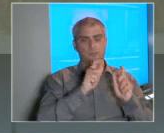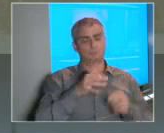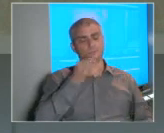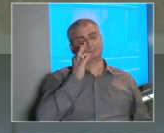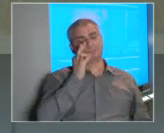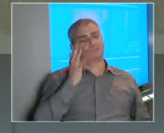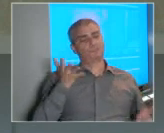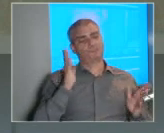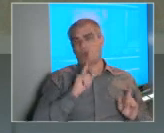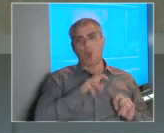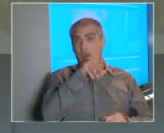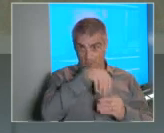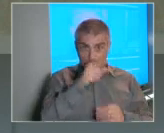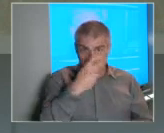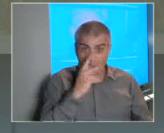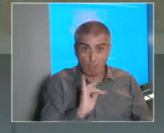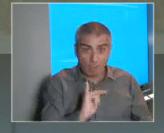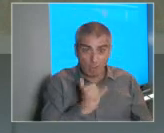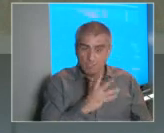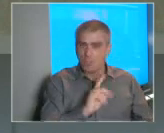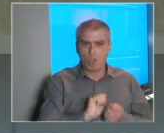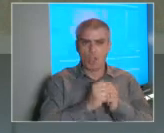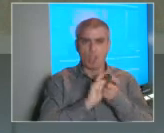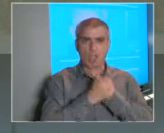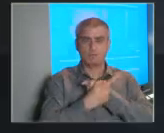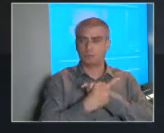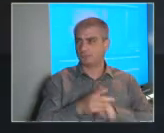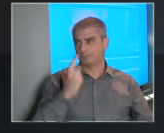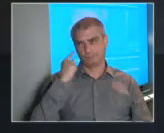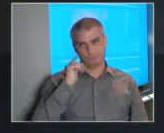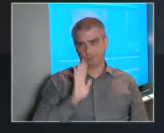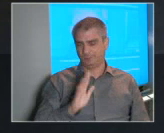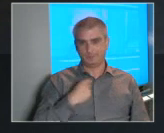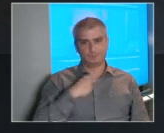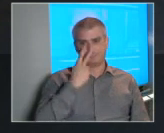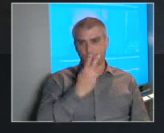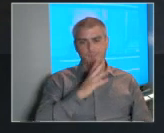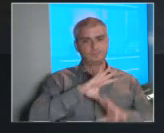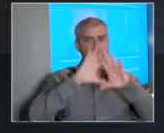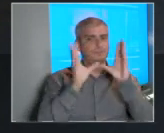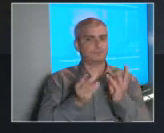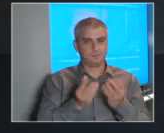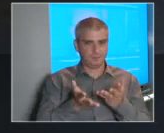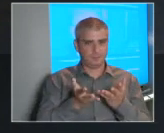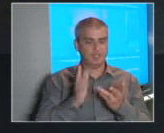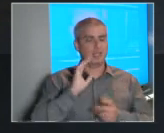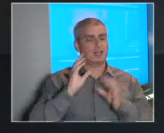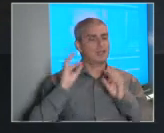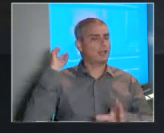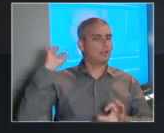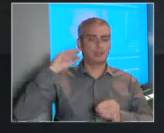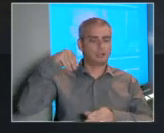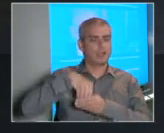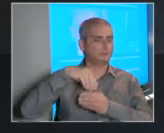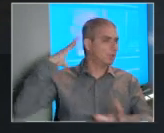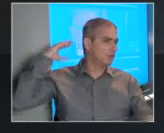האספרסו ולא יוצאים. אתה גם רואה את זה ככה או שזה אחרת? תשמע, אני מסתכל באופן כללי על דפוסי הצבעה לאורך